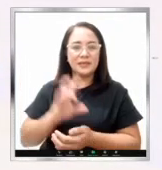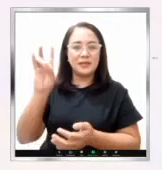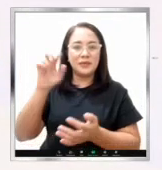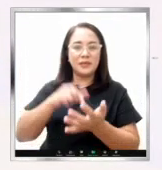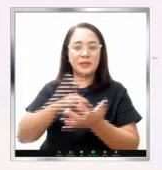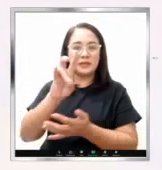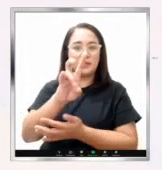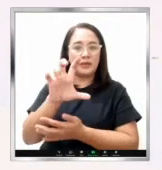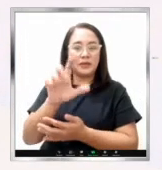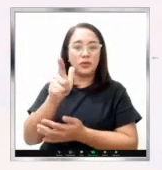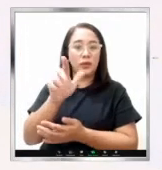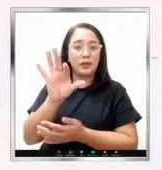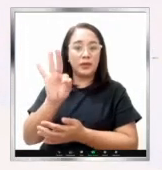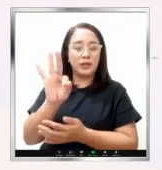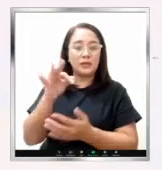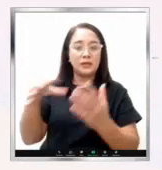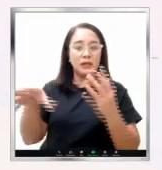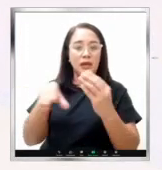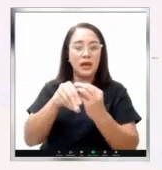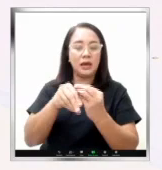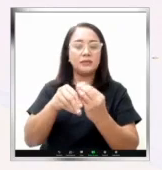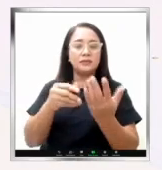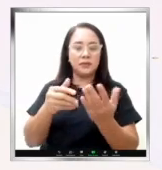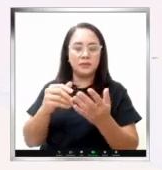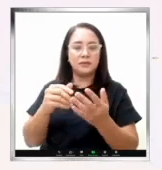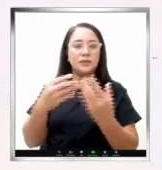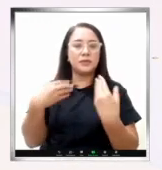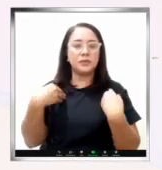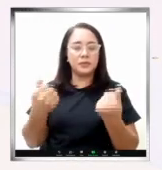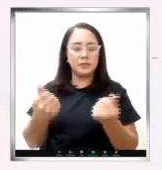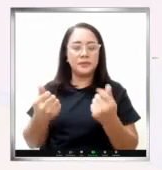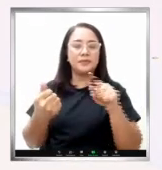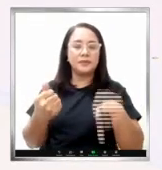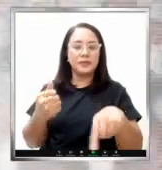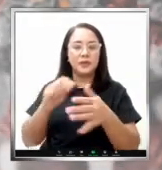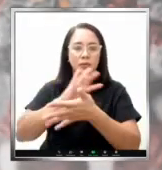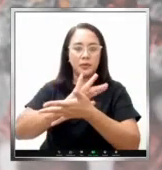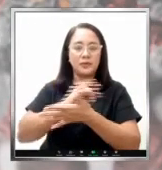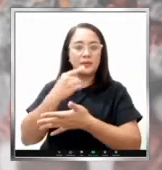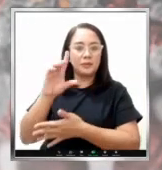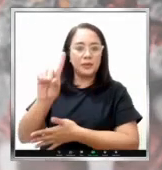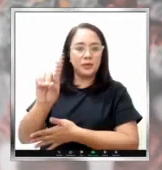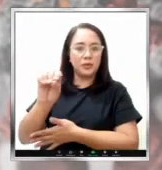7,729 ang dagdag sa bilang ng mga gumaling sa COVID-19 ayon sa Department of Health. Dahil dyan,